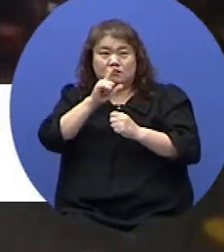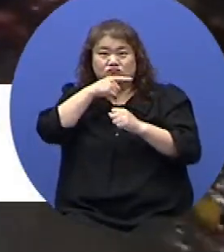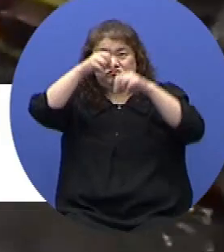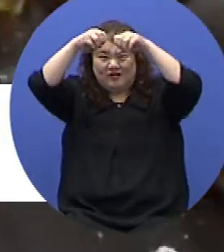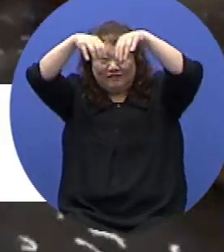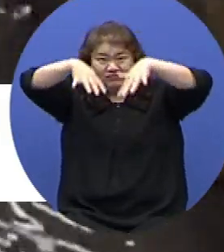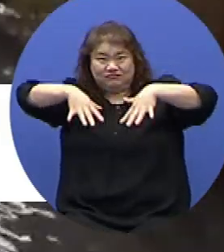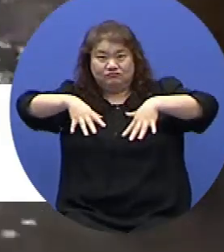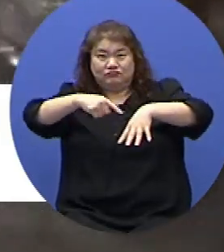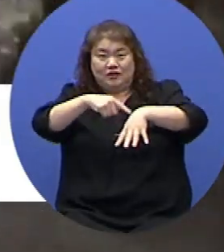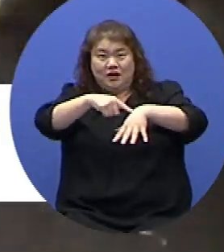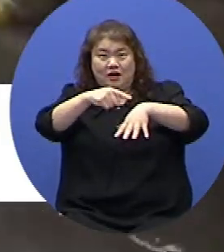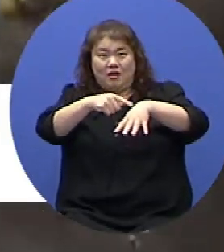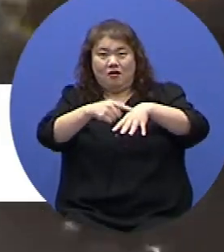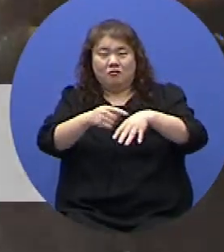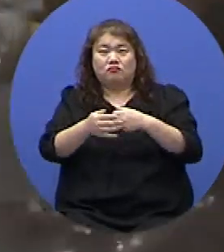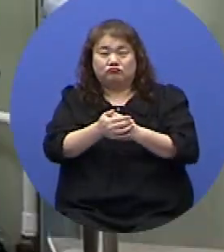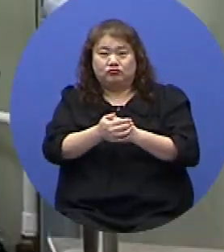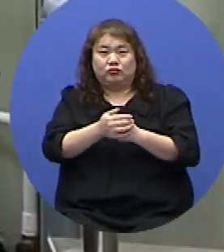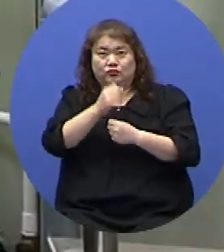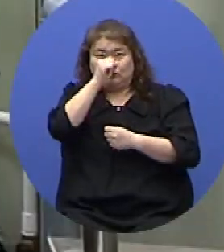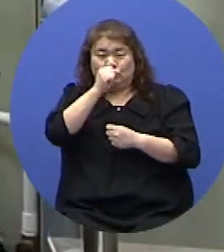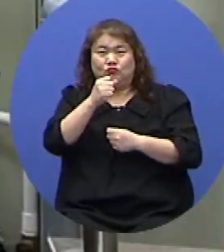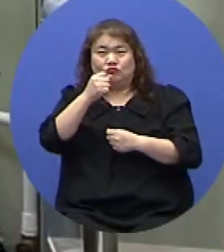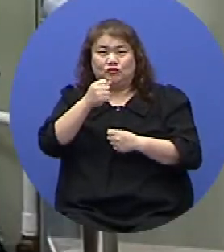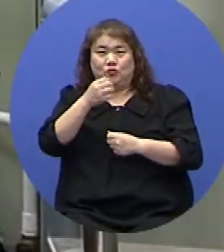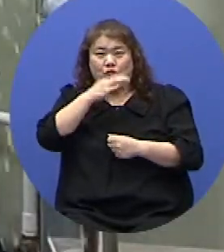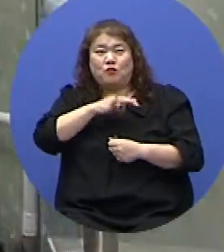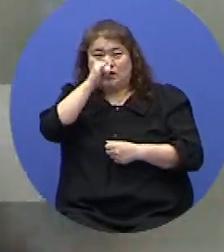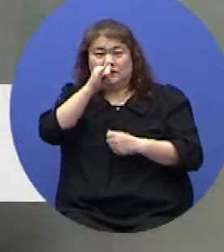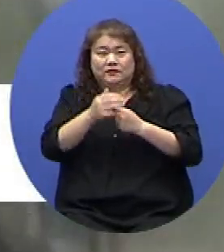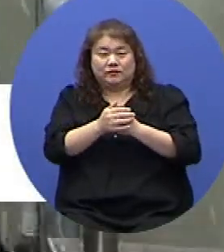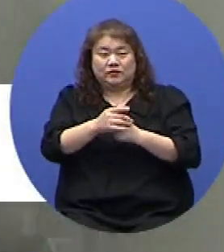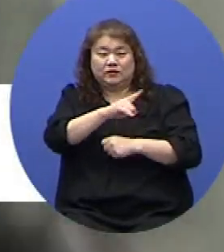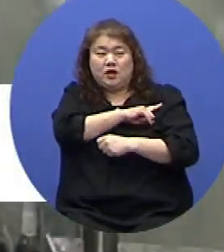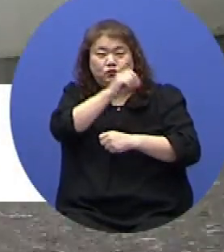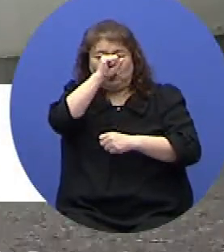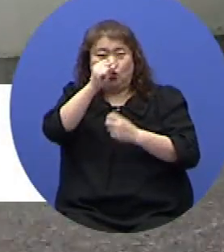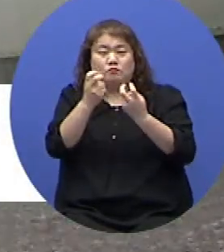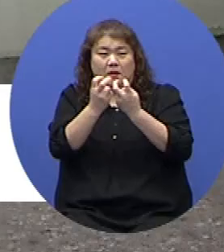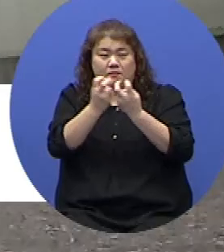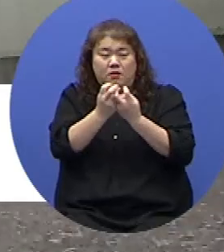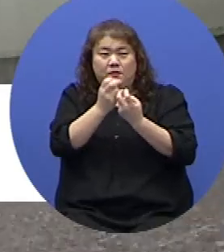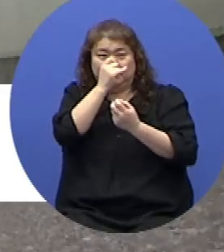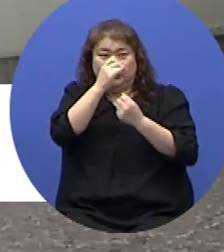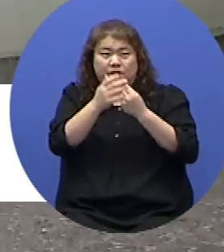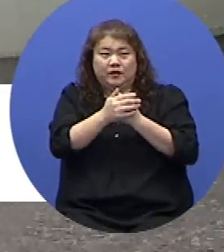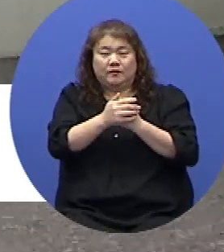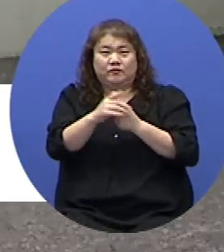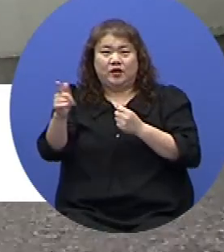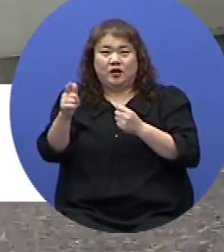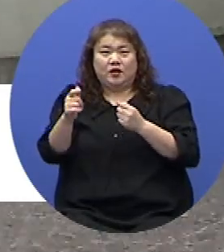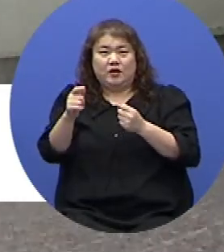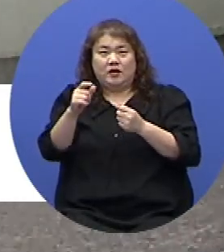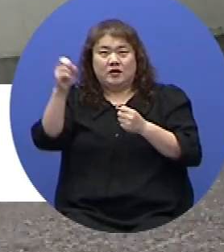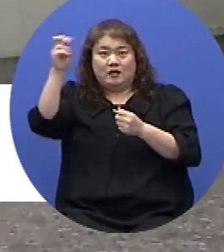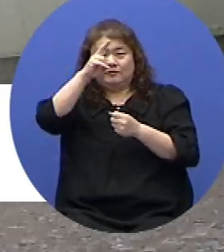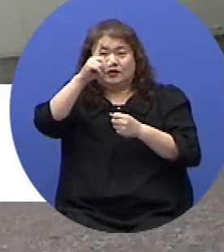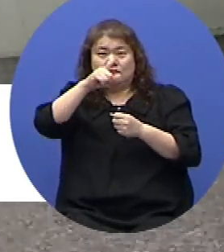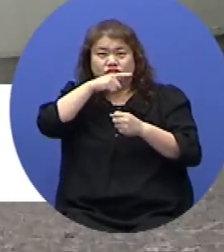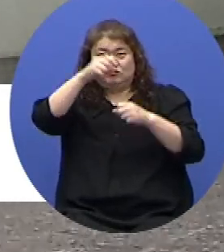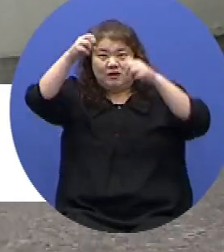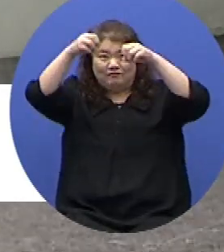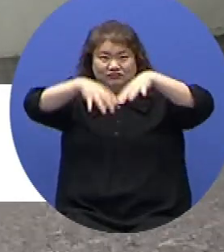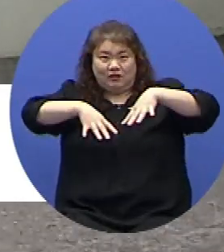스프링클러가 결정적인 역할을 했다고 주장합니다. 최선의 방법으로 알려져 있기 때문에 냉각 소화를 효과적으로 발휘할 수